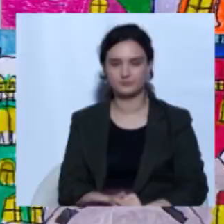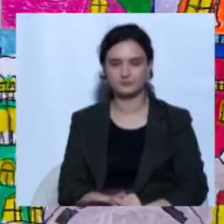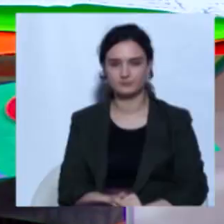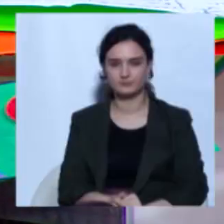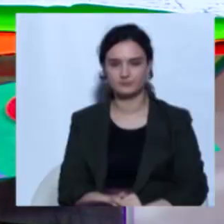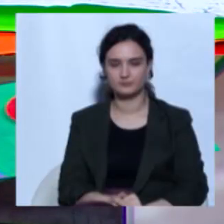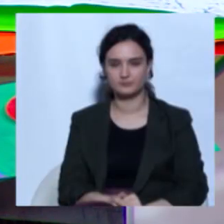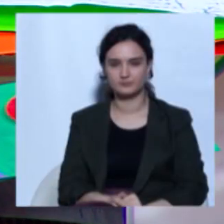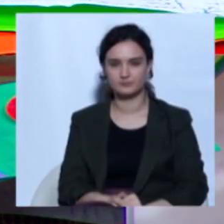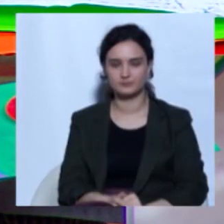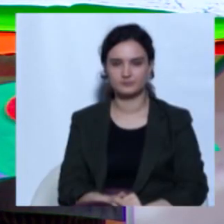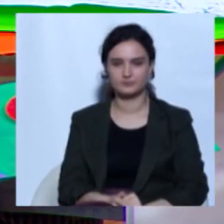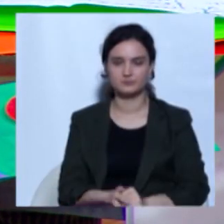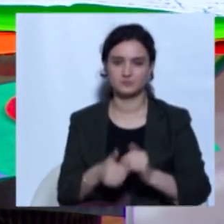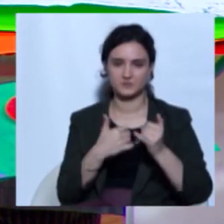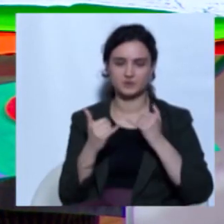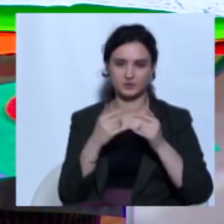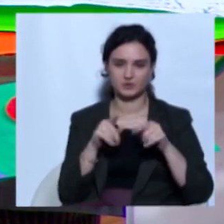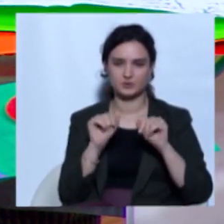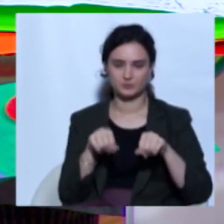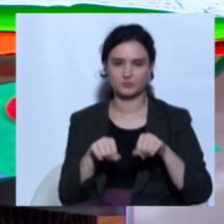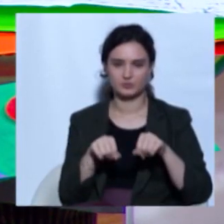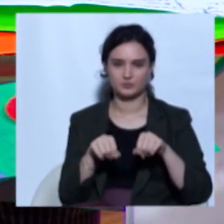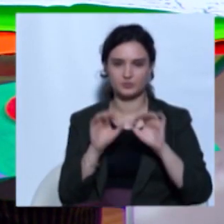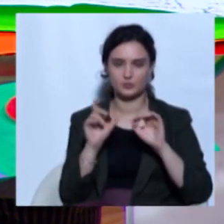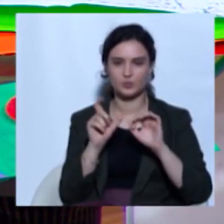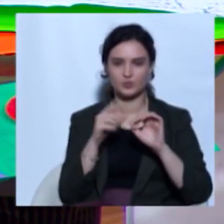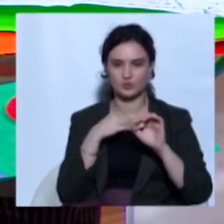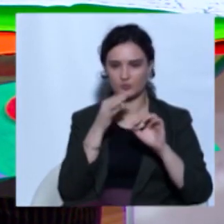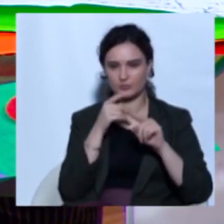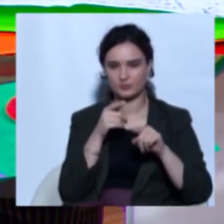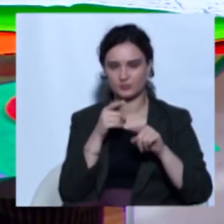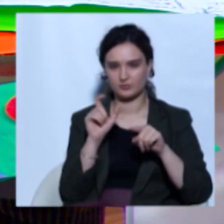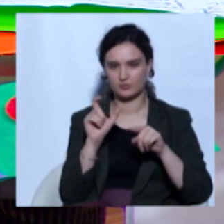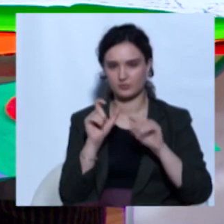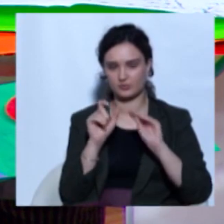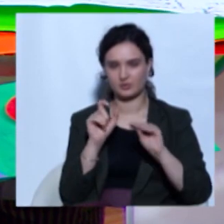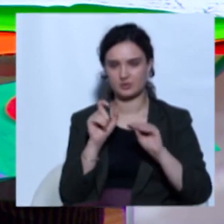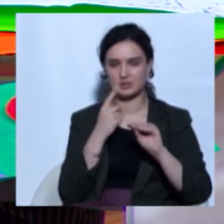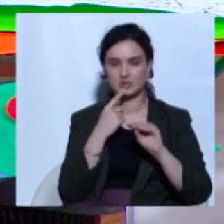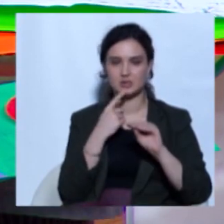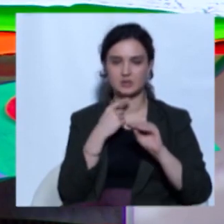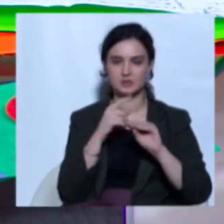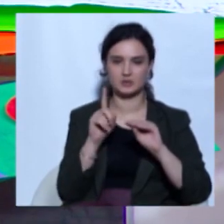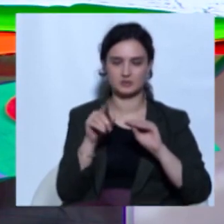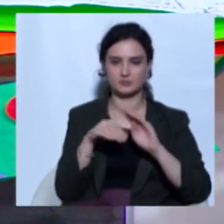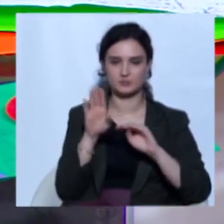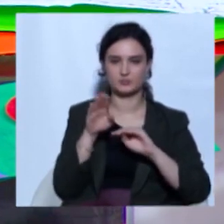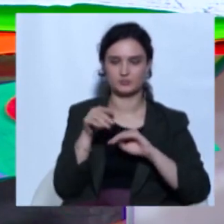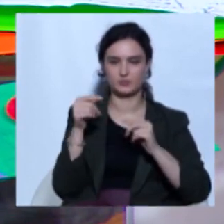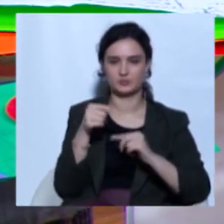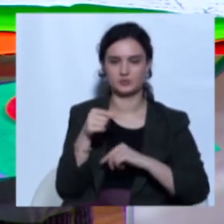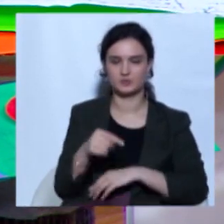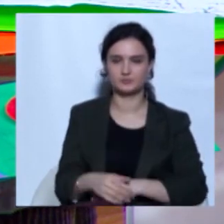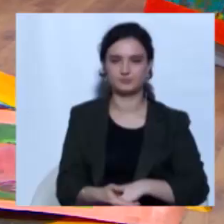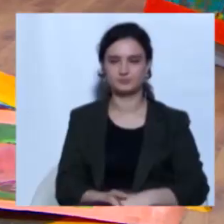არა, იქნებ ყვითელზე ჯობი, ან ლურჯზე, ან იასა. აი ლურჯზე მომწონს, მოდი დავდოთ ლურჯზე. რაღაცა ძალიან